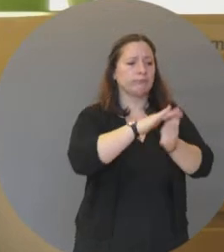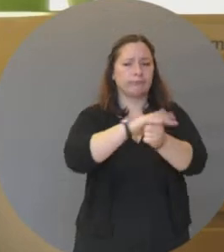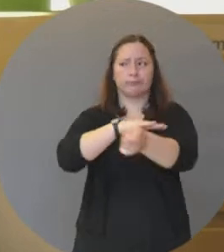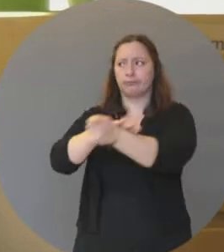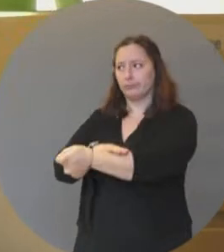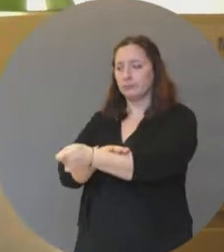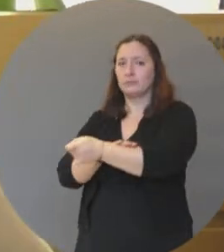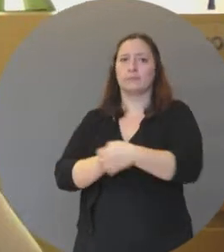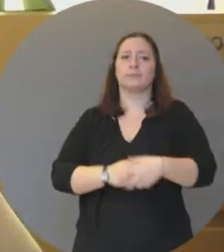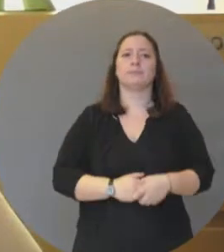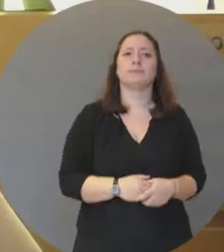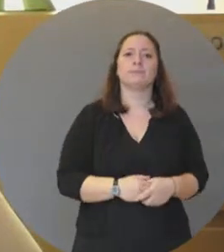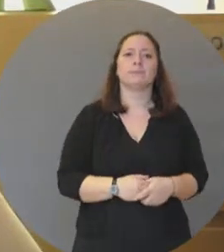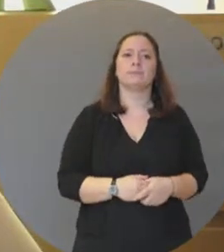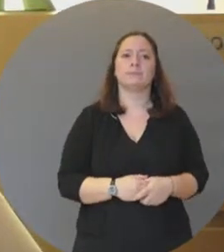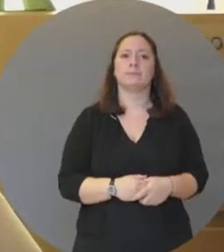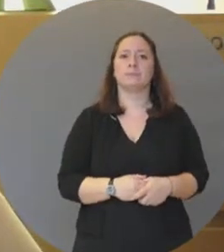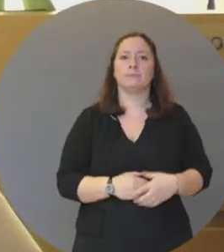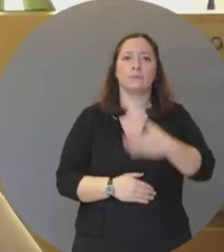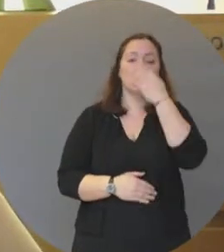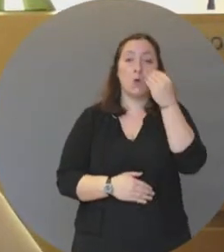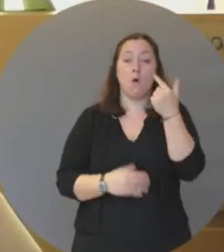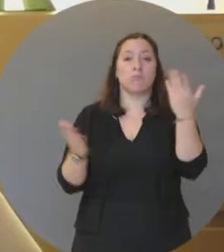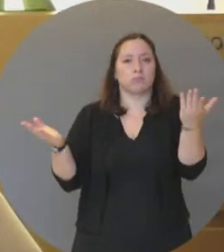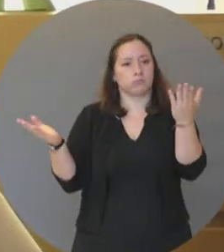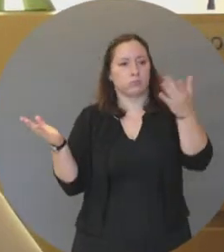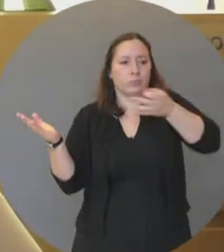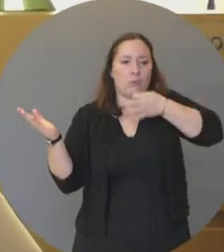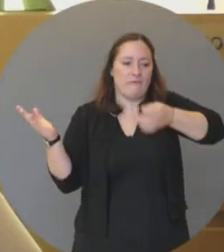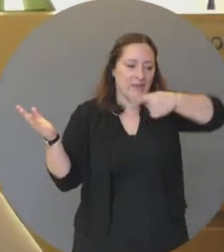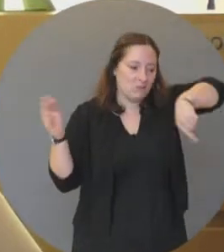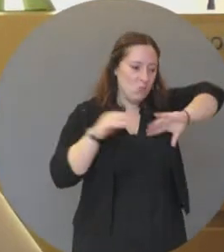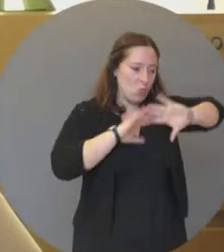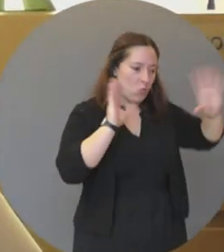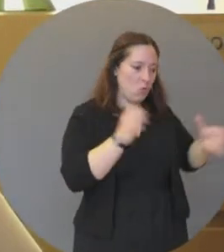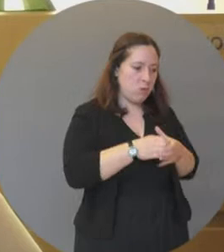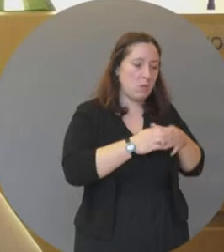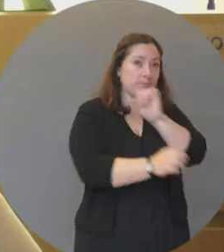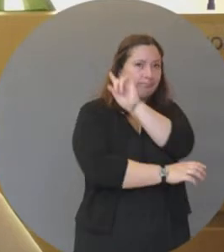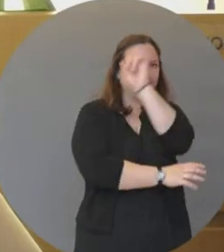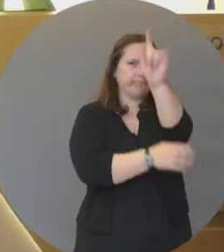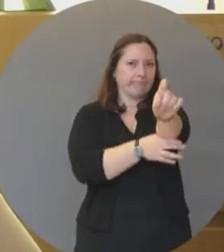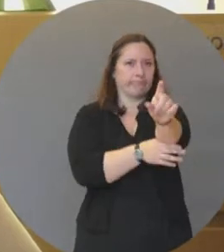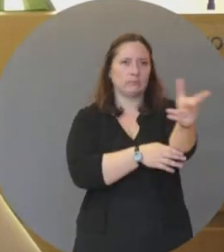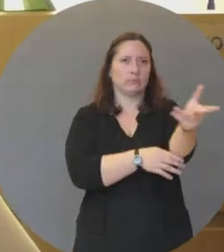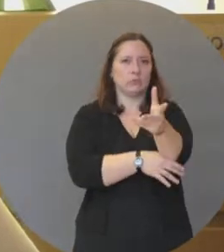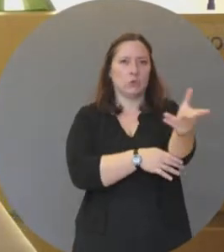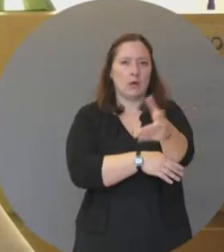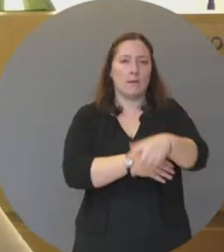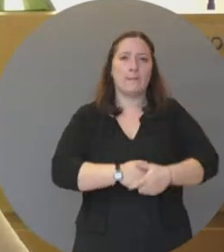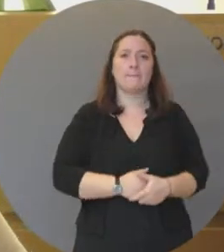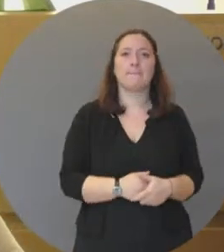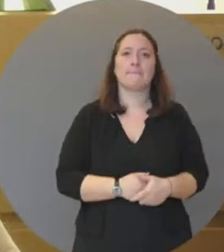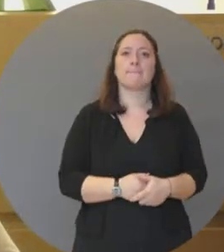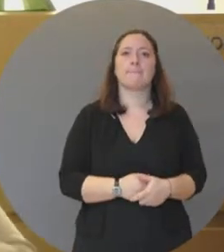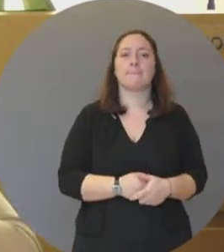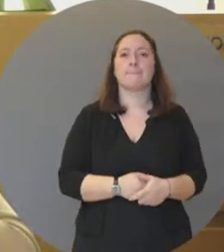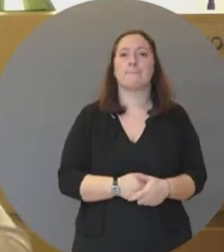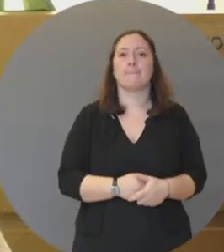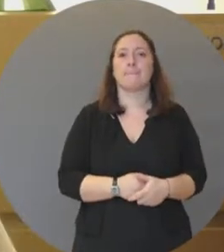de solidarité sont l'occasion pour notre groupe de vous questionner sur ce qui nous paraît indispensable d'engager